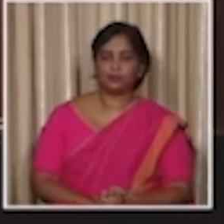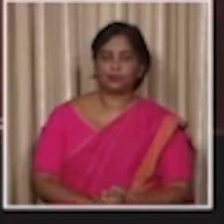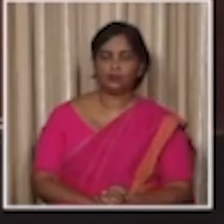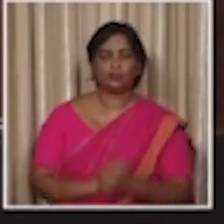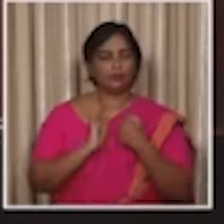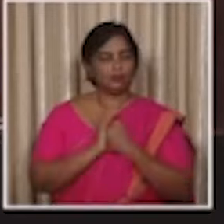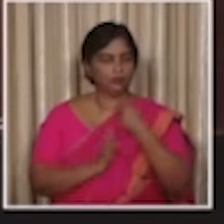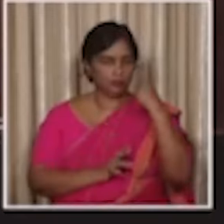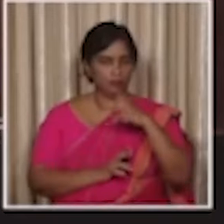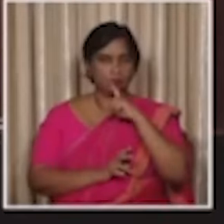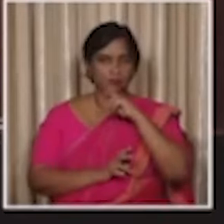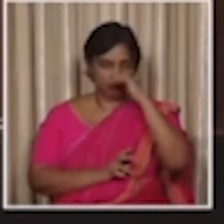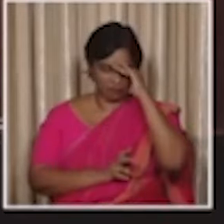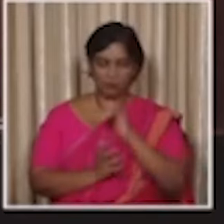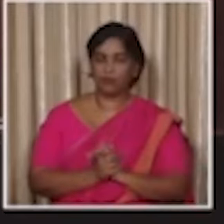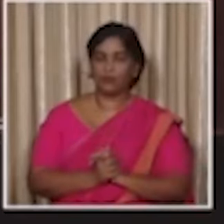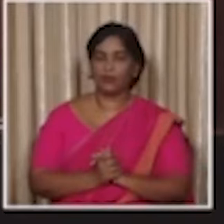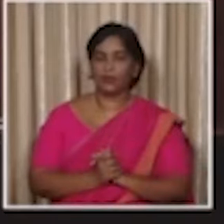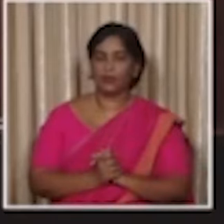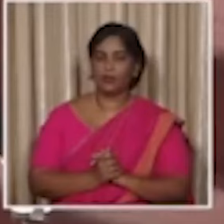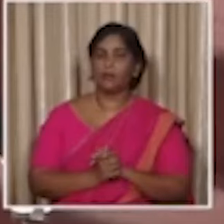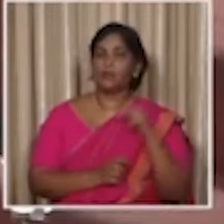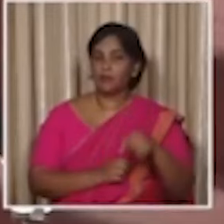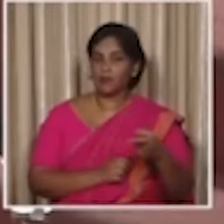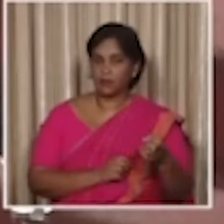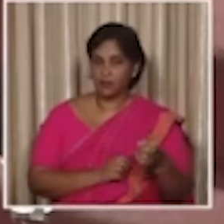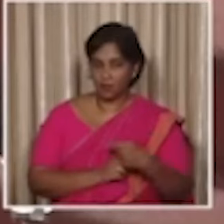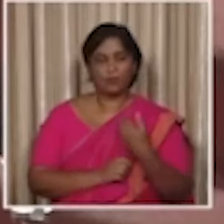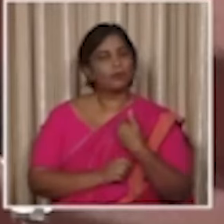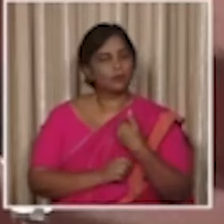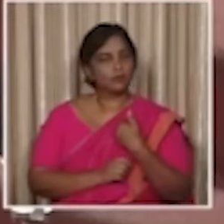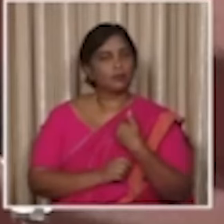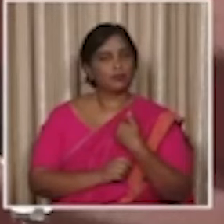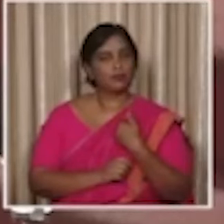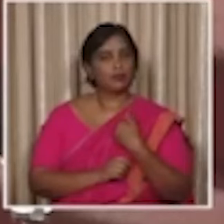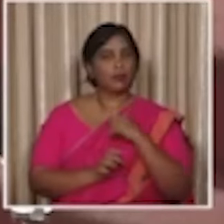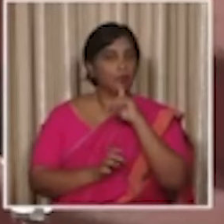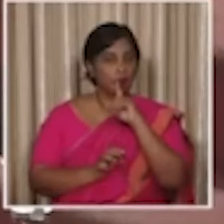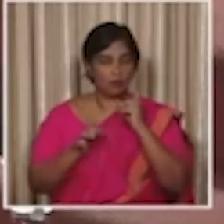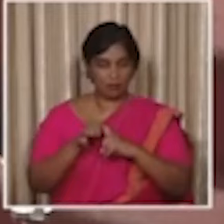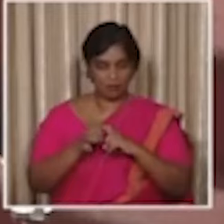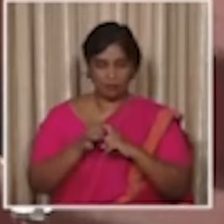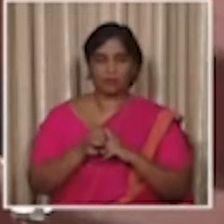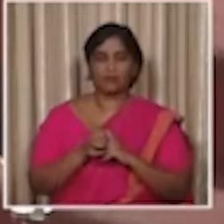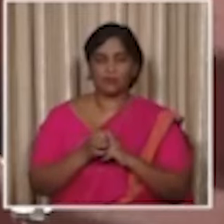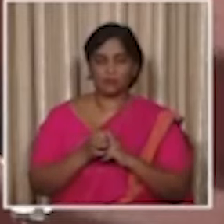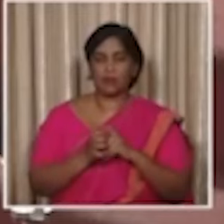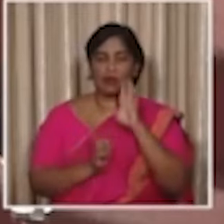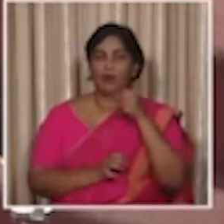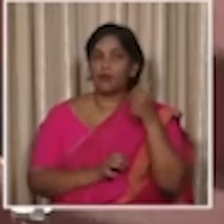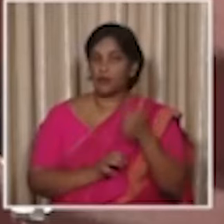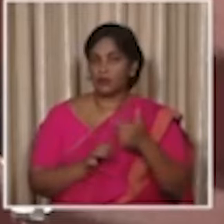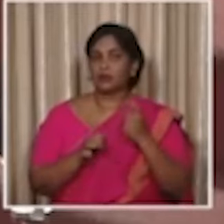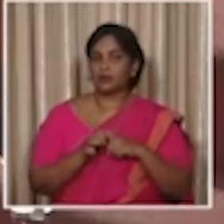गरु नियोज्य कथानायक तुमने अद दिन मा मे असुन लबन प्रश्न इता वेदगत